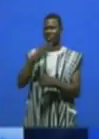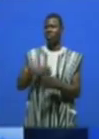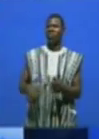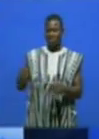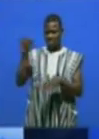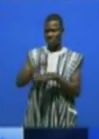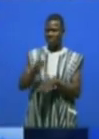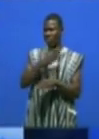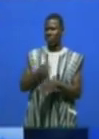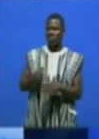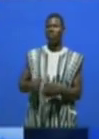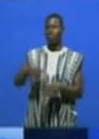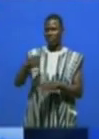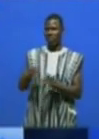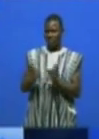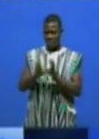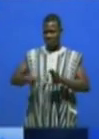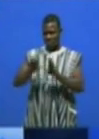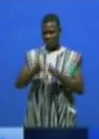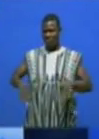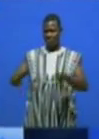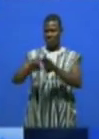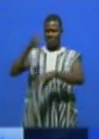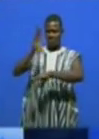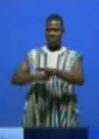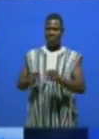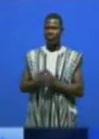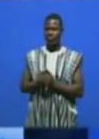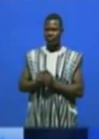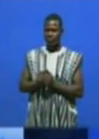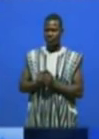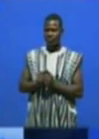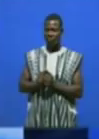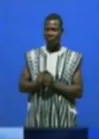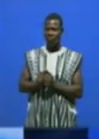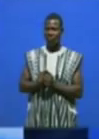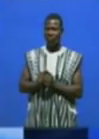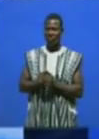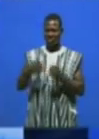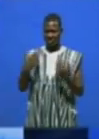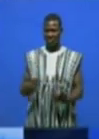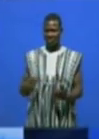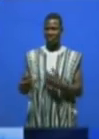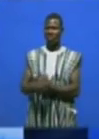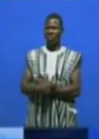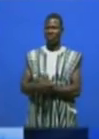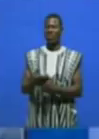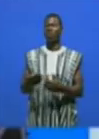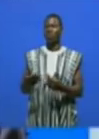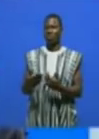pour reprendre doucement la l'obligation de 12,6 réduction valables ou juridictions maintenant comme le président et